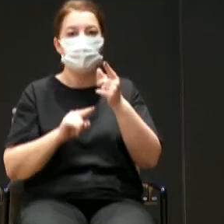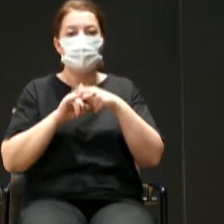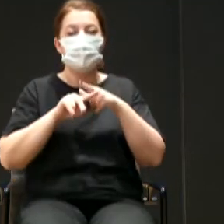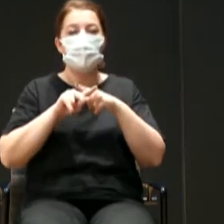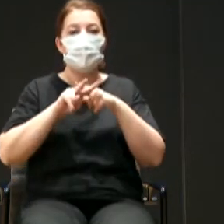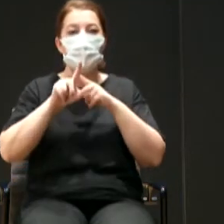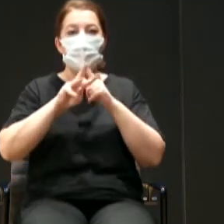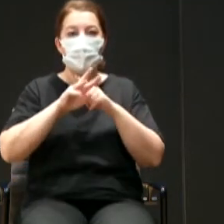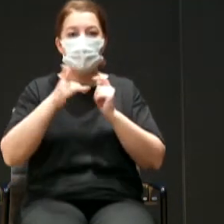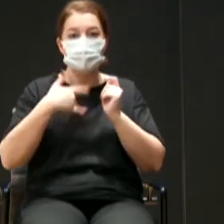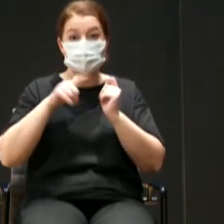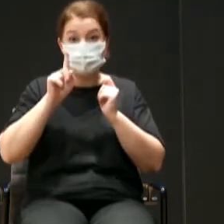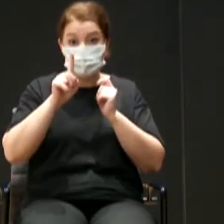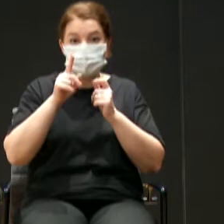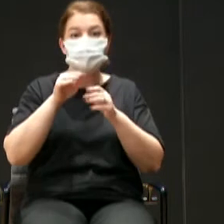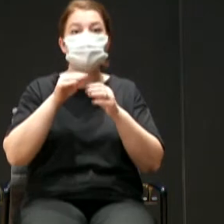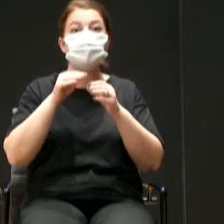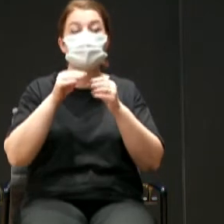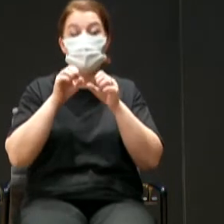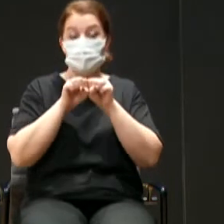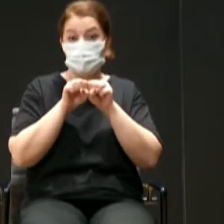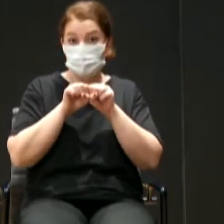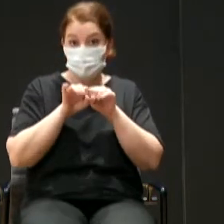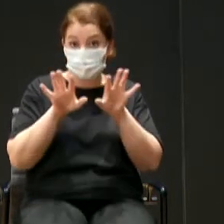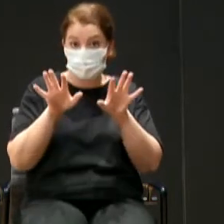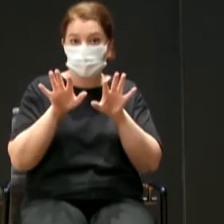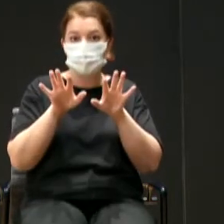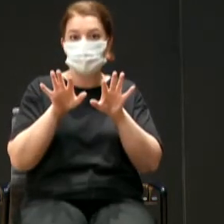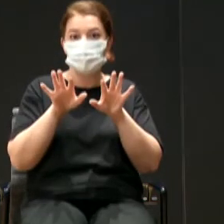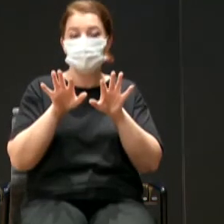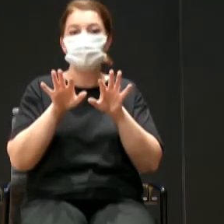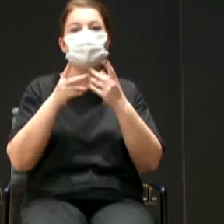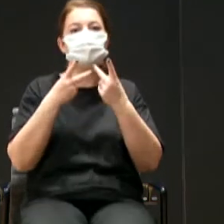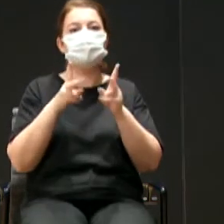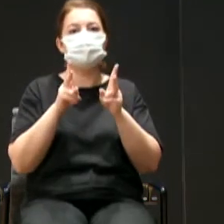İhalelerin canlı yayınlanmasında şahit olmaması için fayda var. Siz de